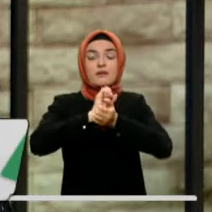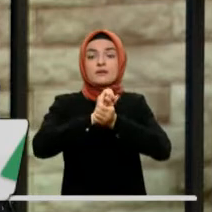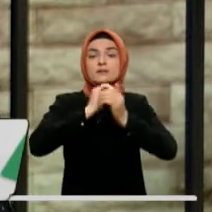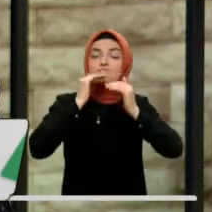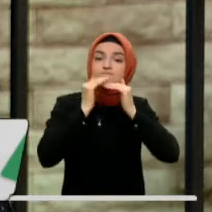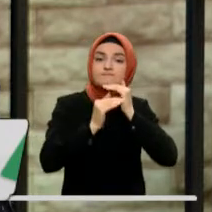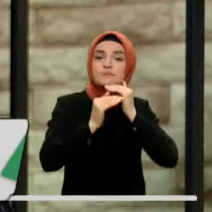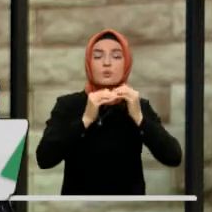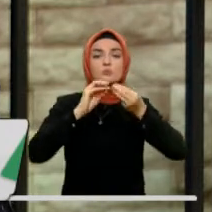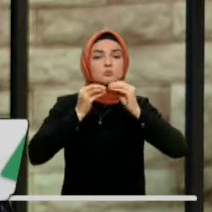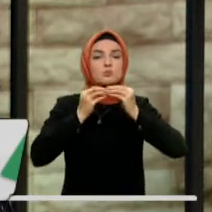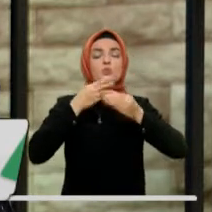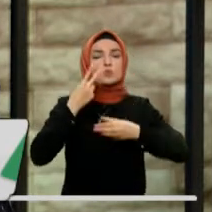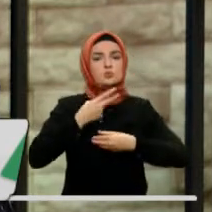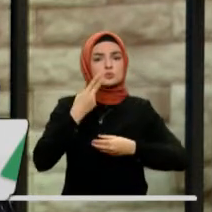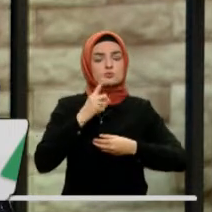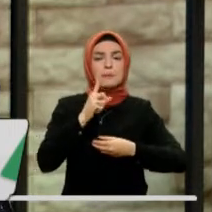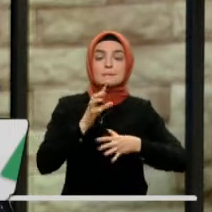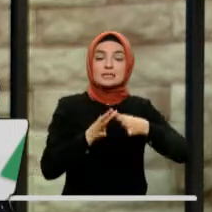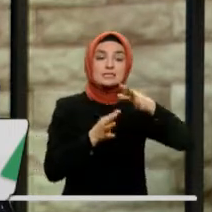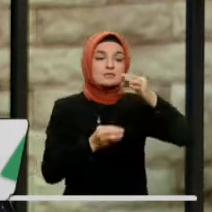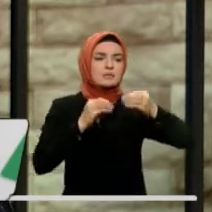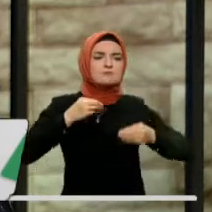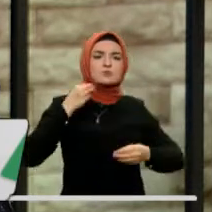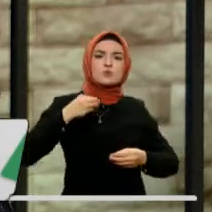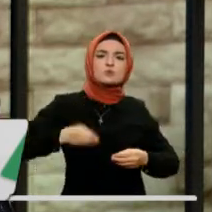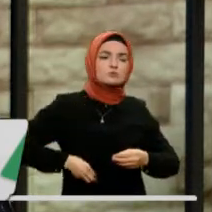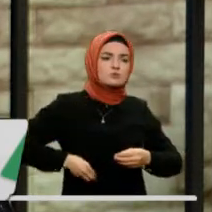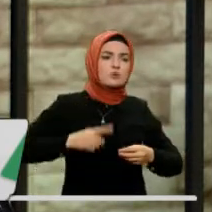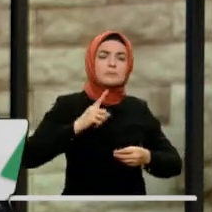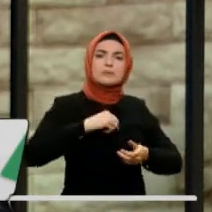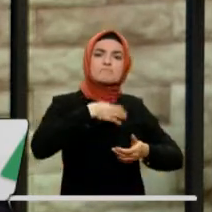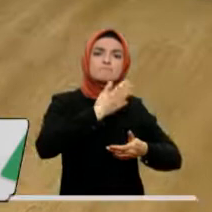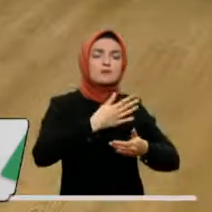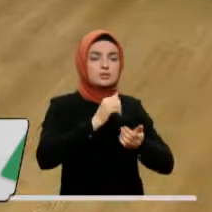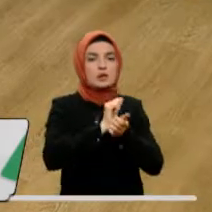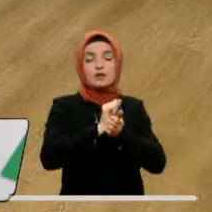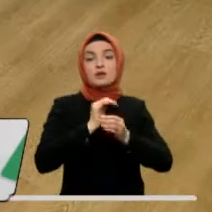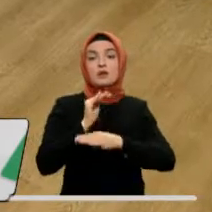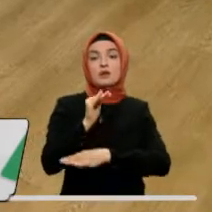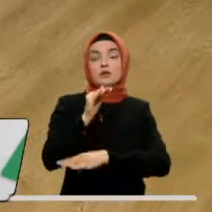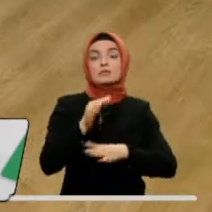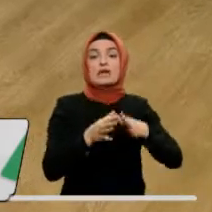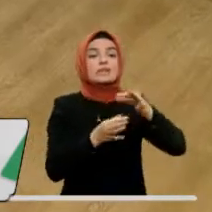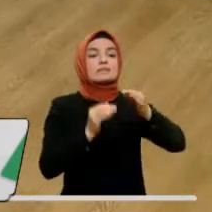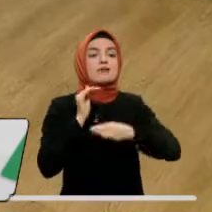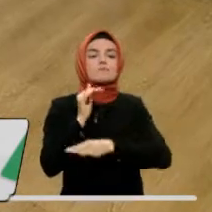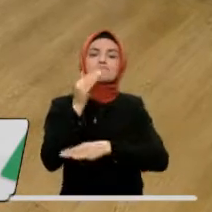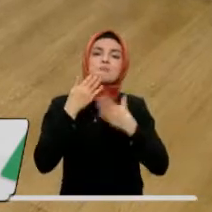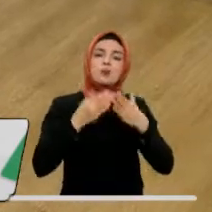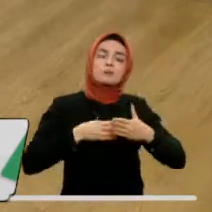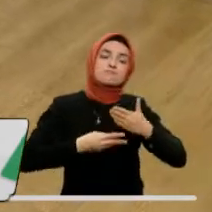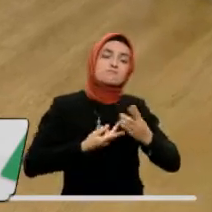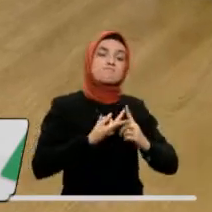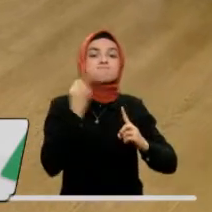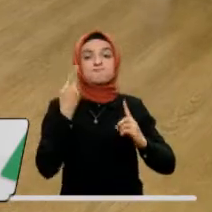toplumdaki sorunları konuştuğumuzda bir insanın suçu birçok insanın aile hayatını ya da insanın hayatını ortadan kaldırabiliyor.